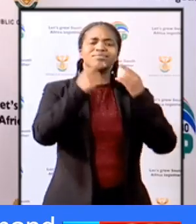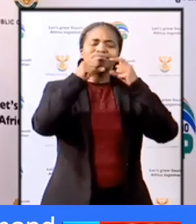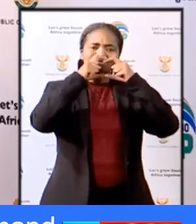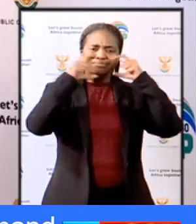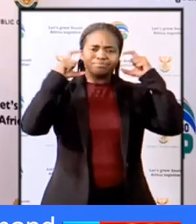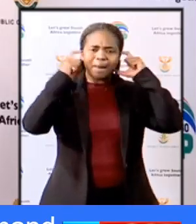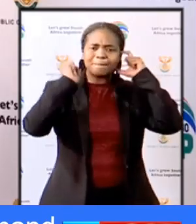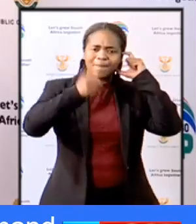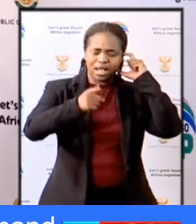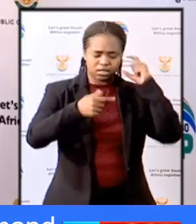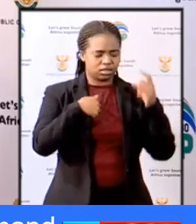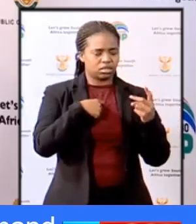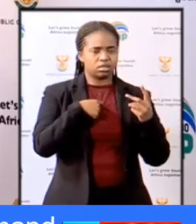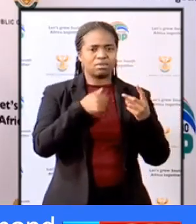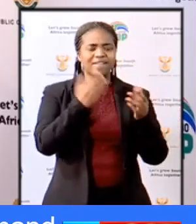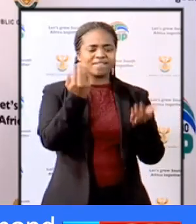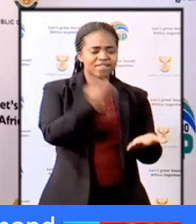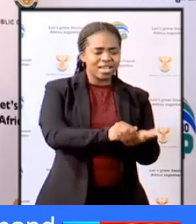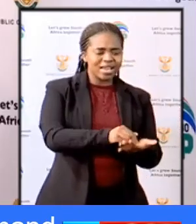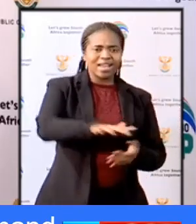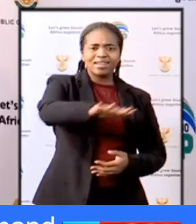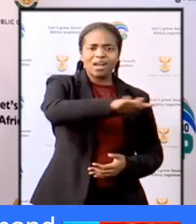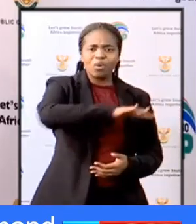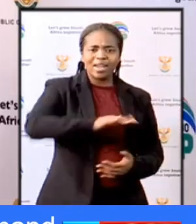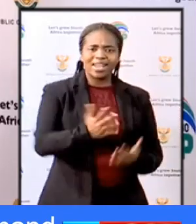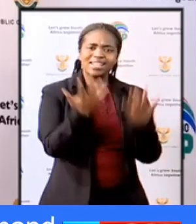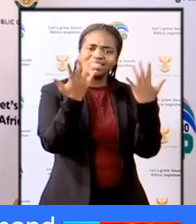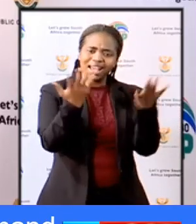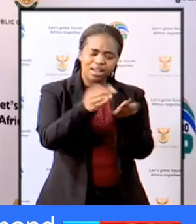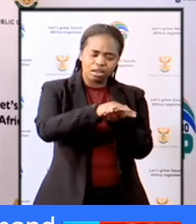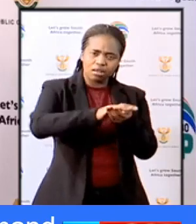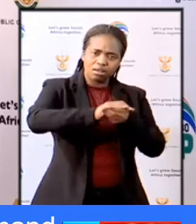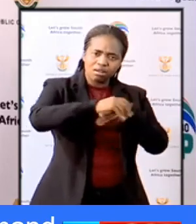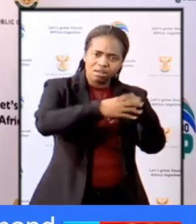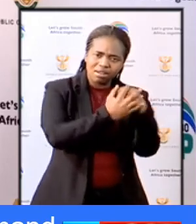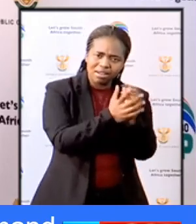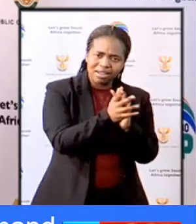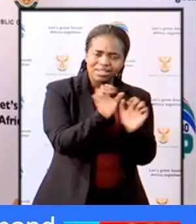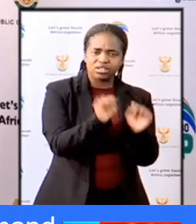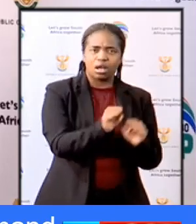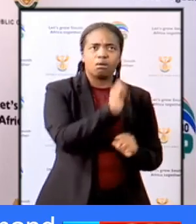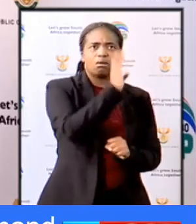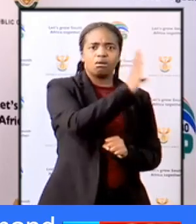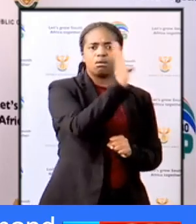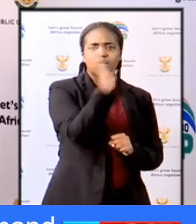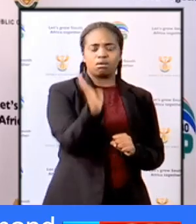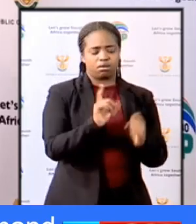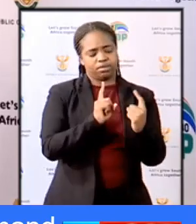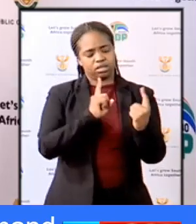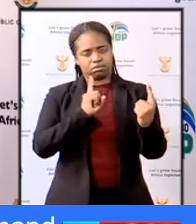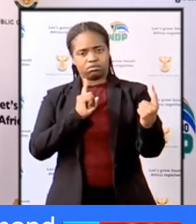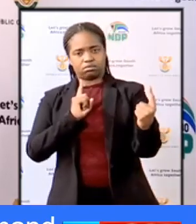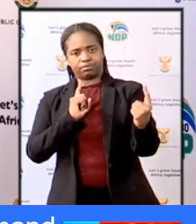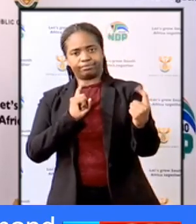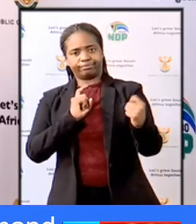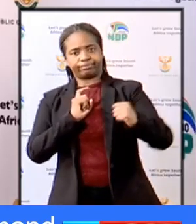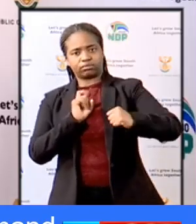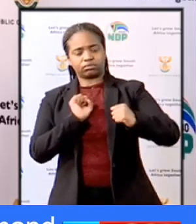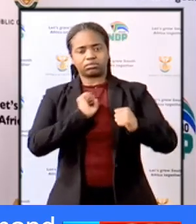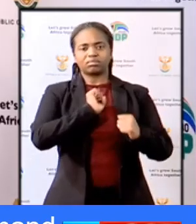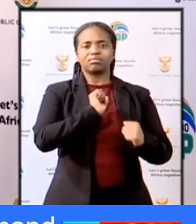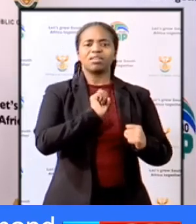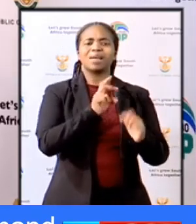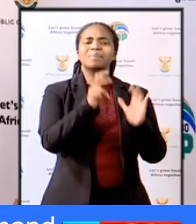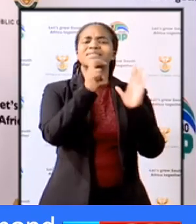mina ngizogeza izandla njalo mina ngizo kwenza ukuthi singasondelani ugcine